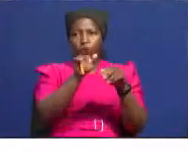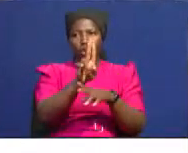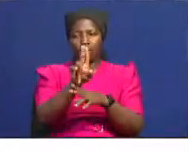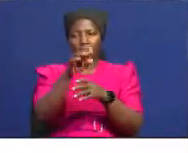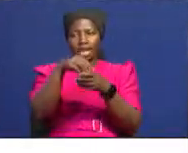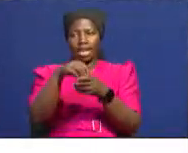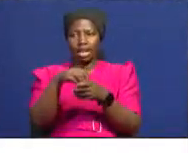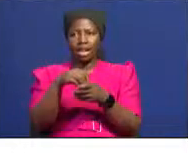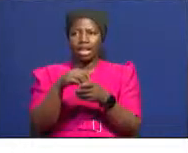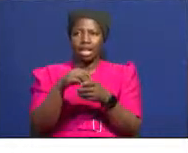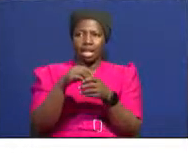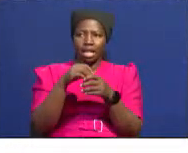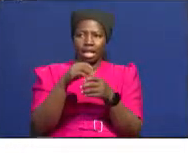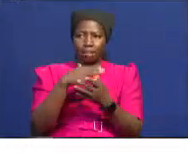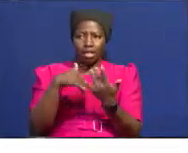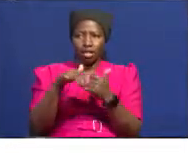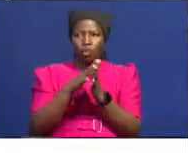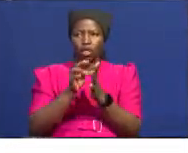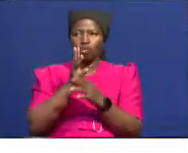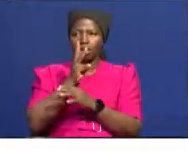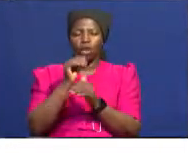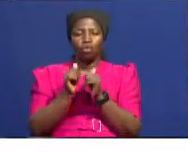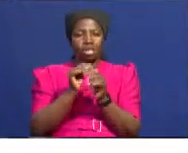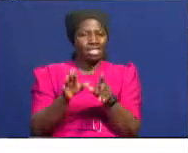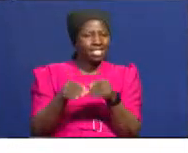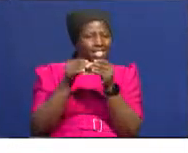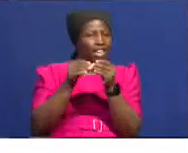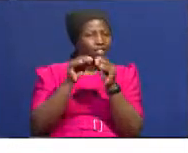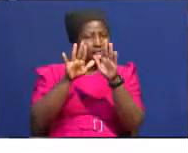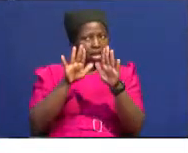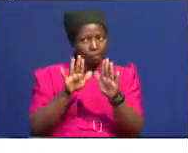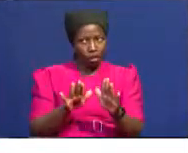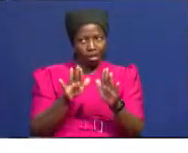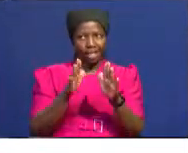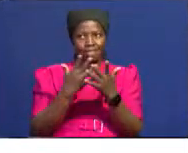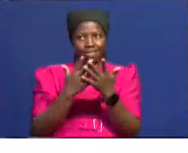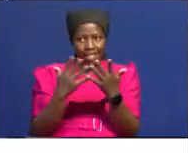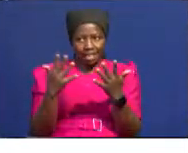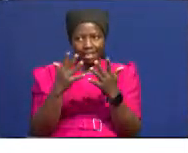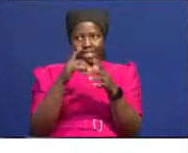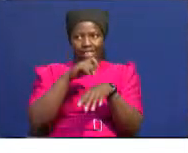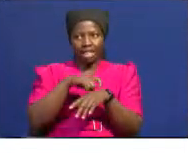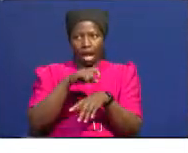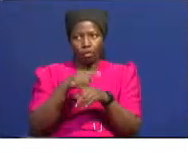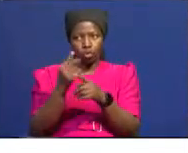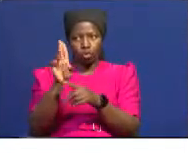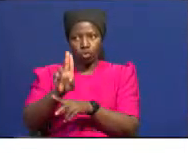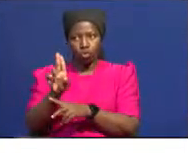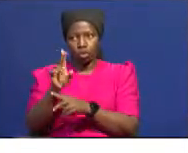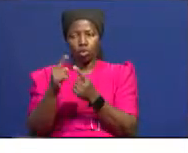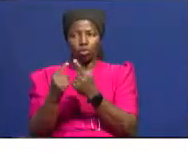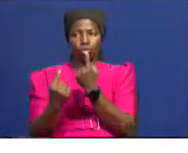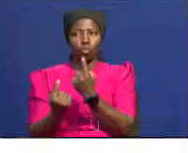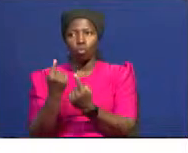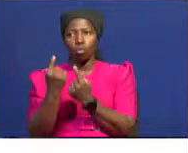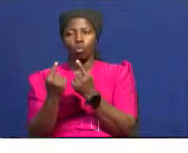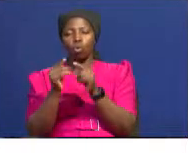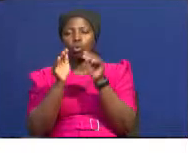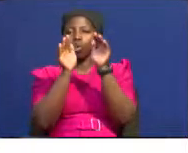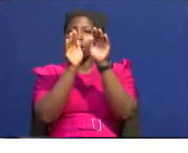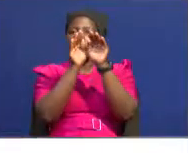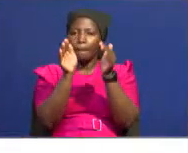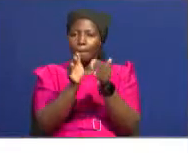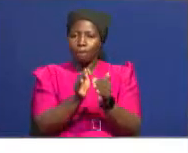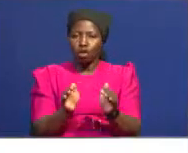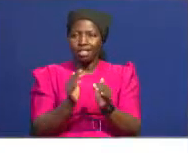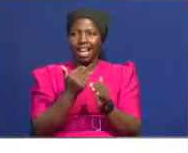providing essential nutrients. Nyungu iko na uzuri mbalimbali, hata iko kwa nini. Samani tulikuwa na sana,